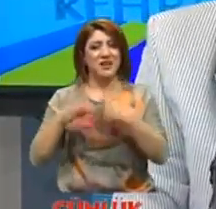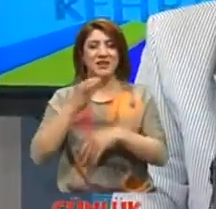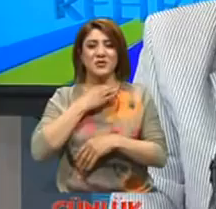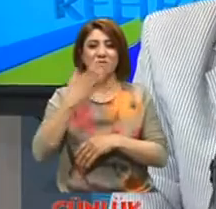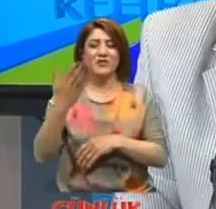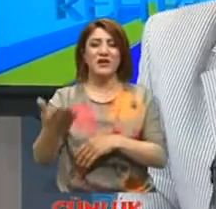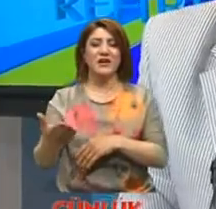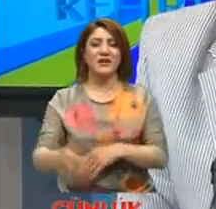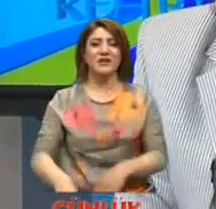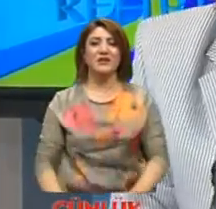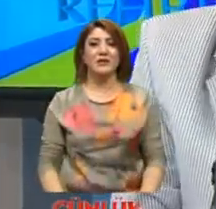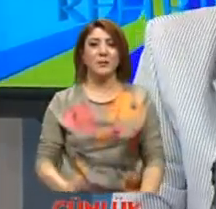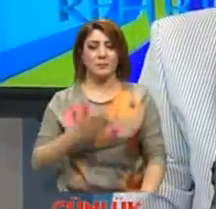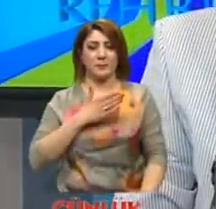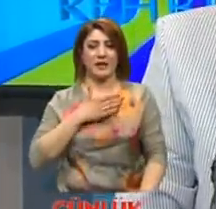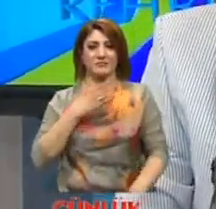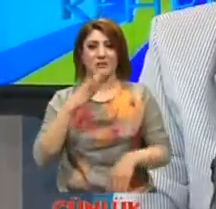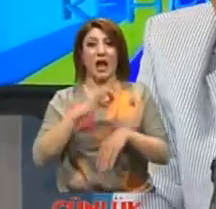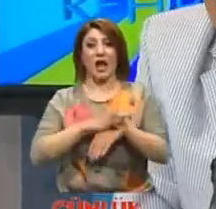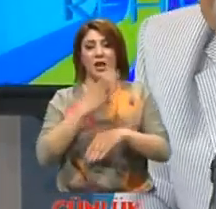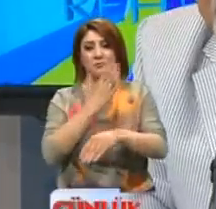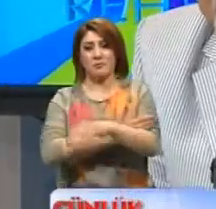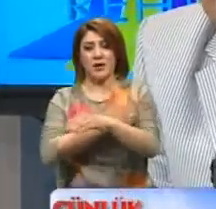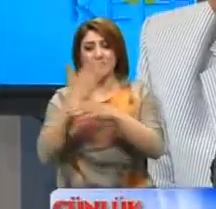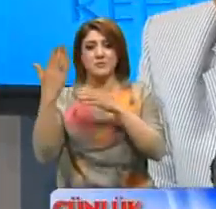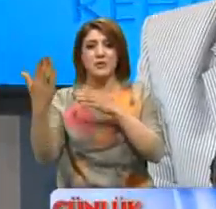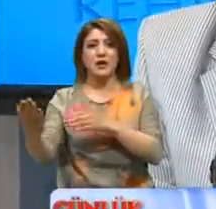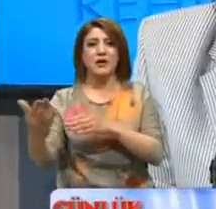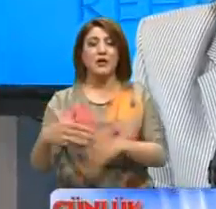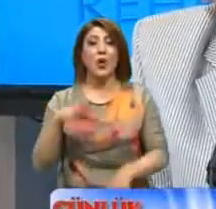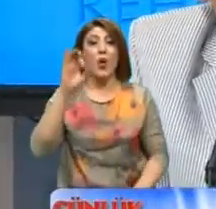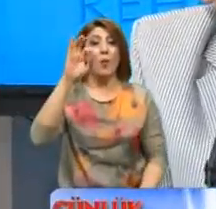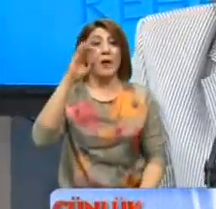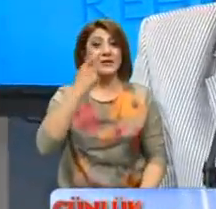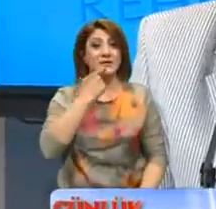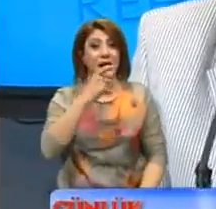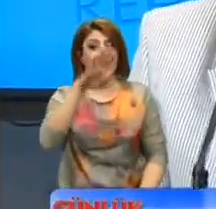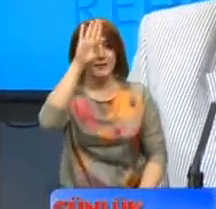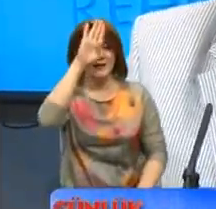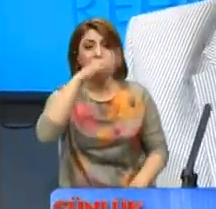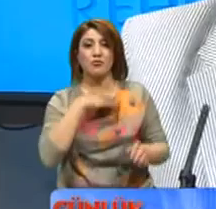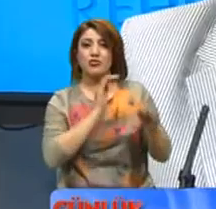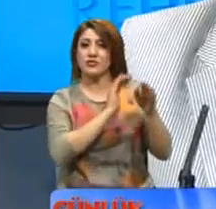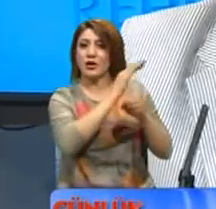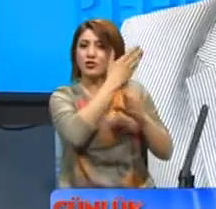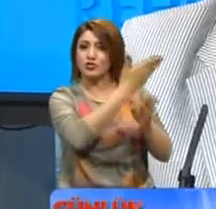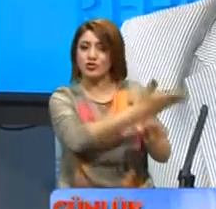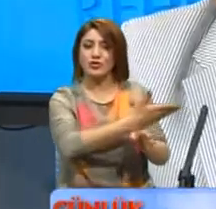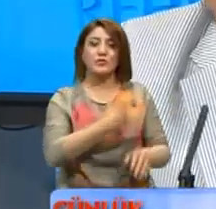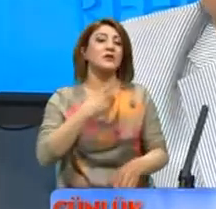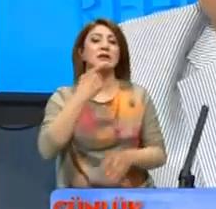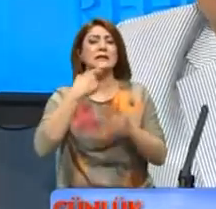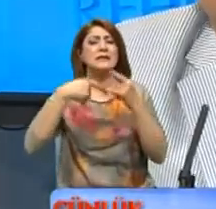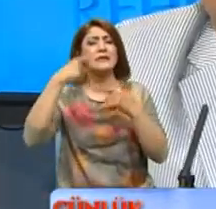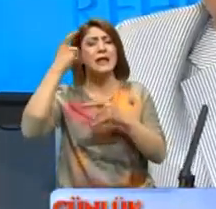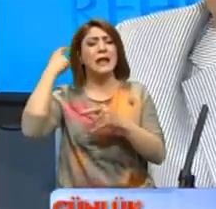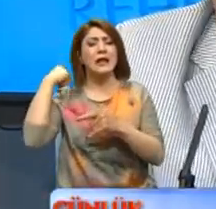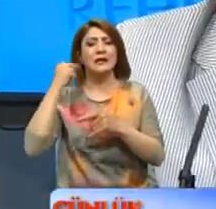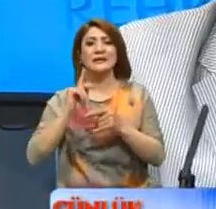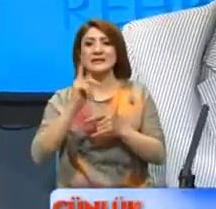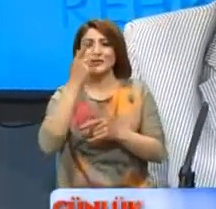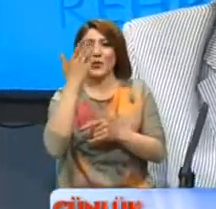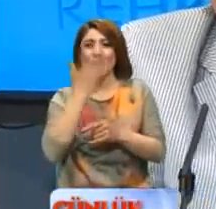Bulgar. Ben aslen Ankaralıyım. Evet. Ama 15 yıldır İstanbul'da yaşıyorum. Yıllar önce işte